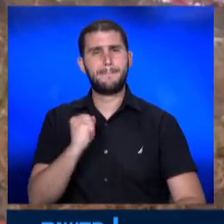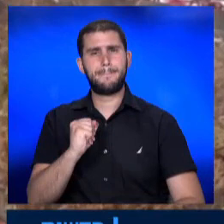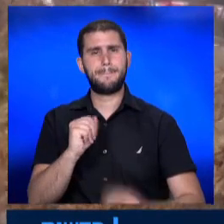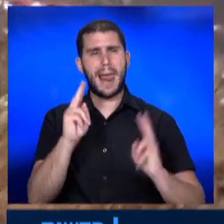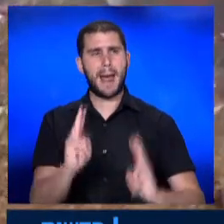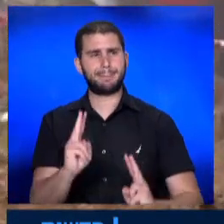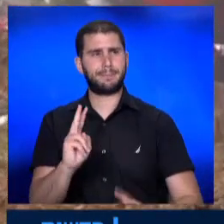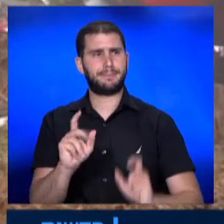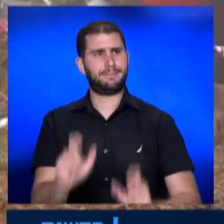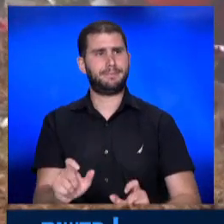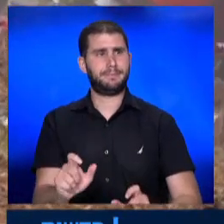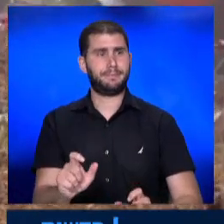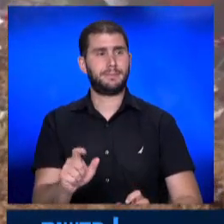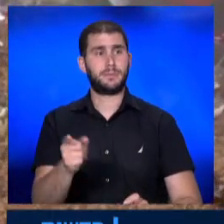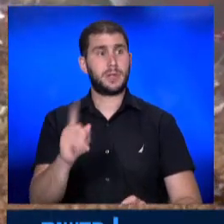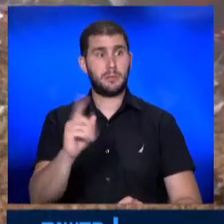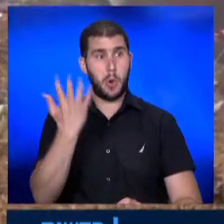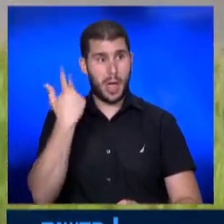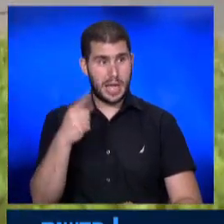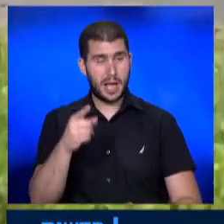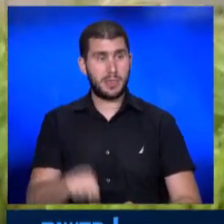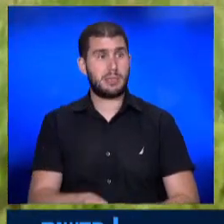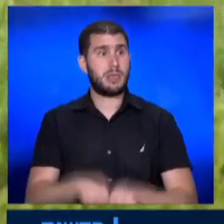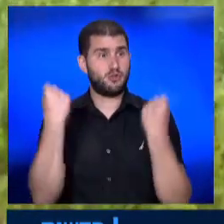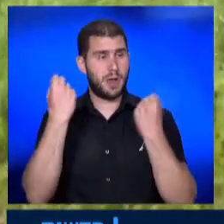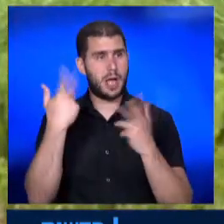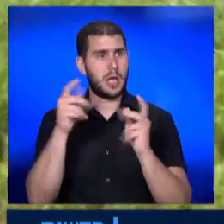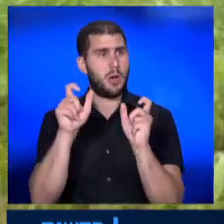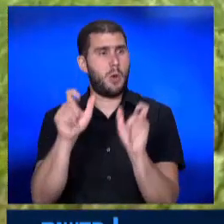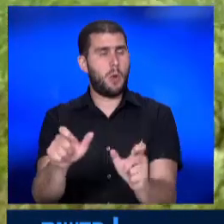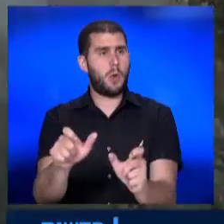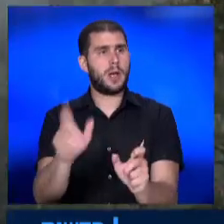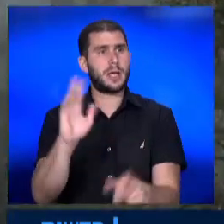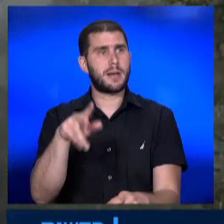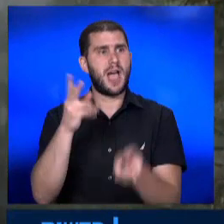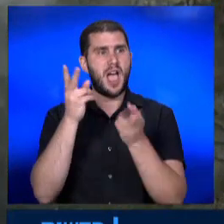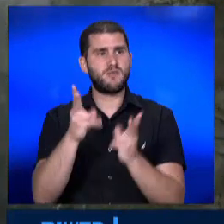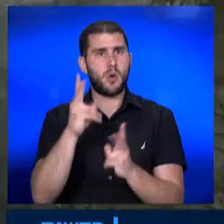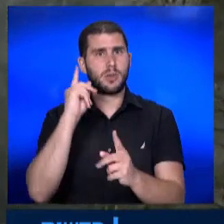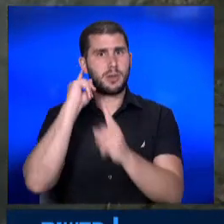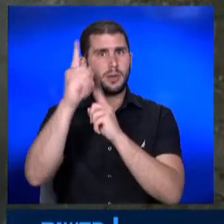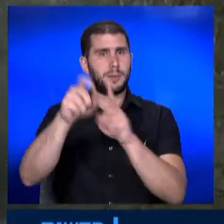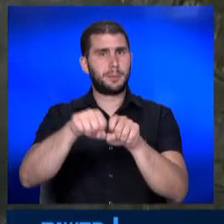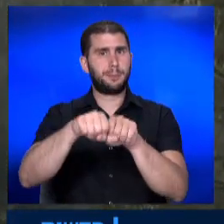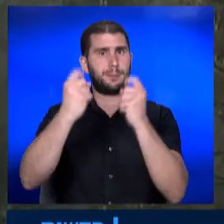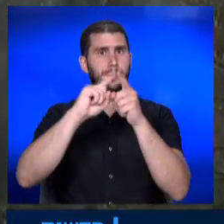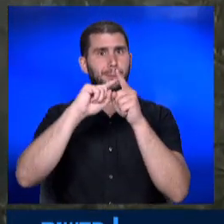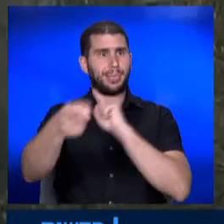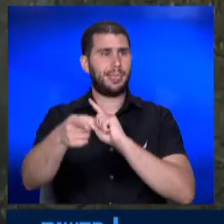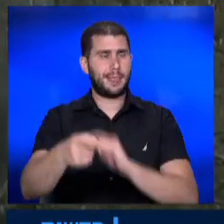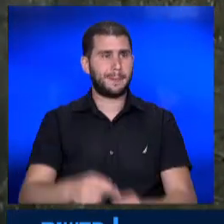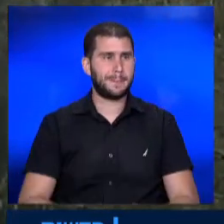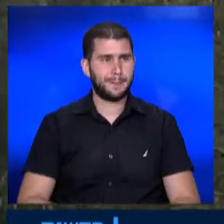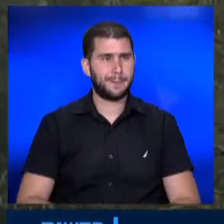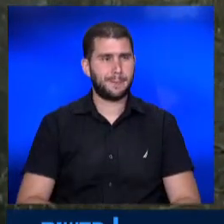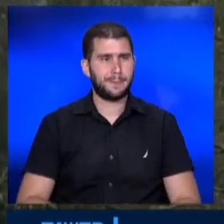avrebbe dovuto ha impedito alla cabina di fermarsi quando il cavo, che è quello invece trainante, si